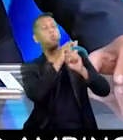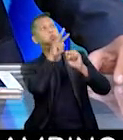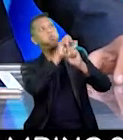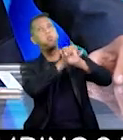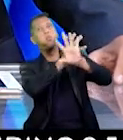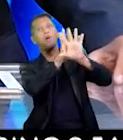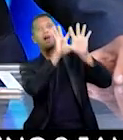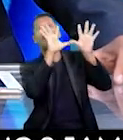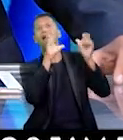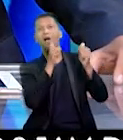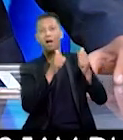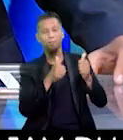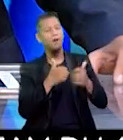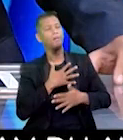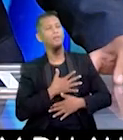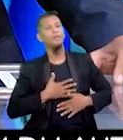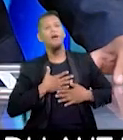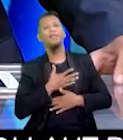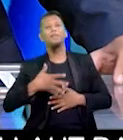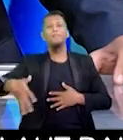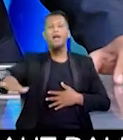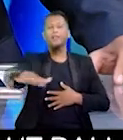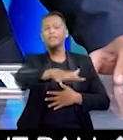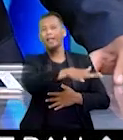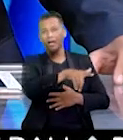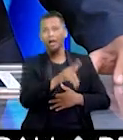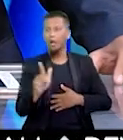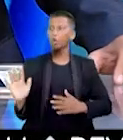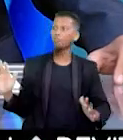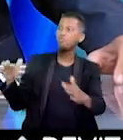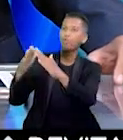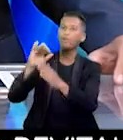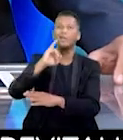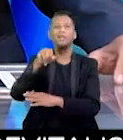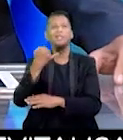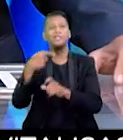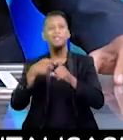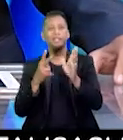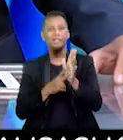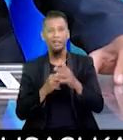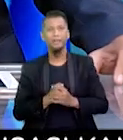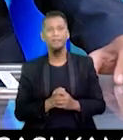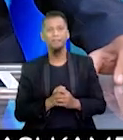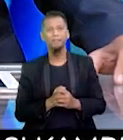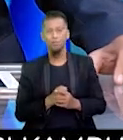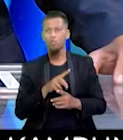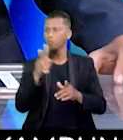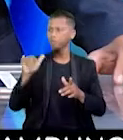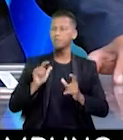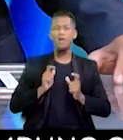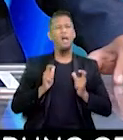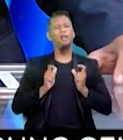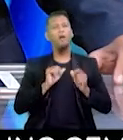bisa dinikmati di pantai hingga puncak Gunung Ijen. Bumi Blambangan juga memiliki kekayaan budaya dan kuliner cita rasa